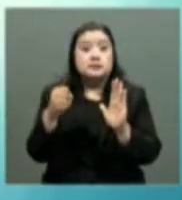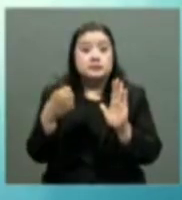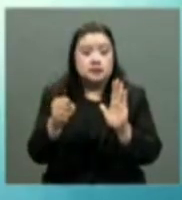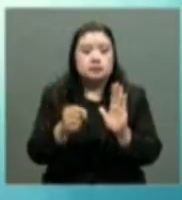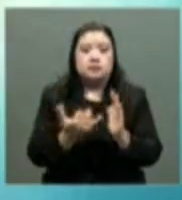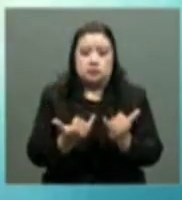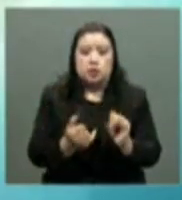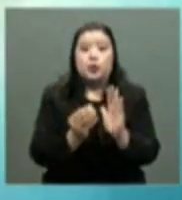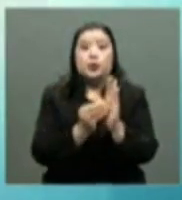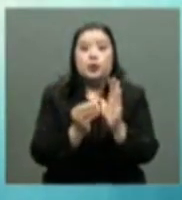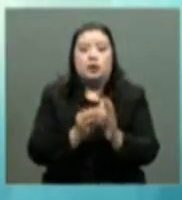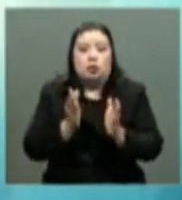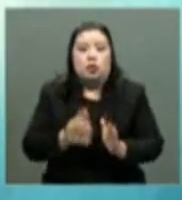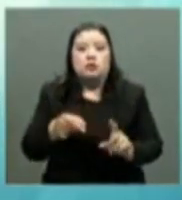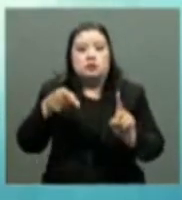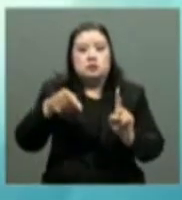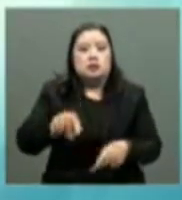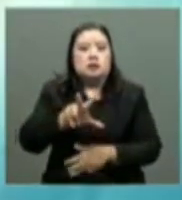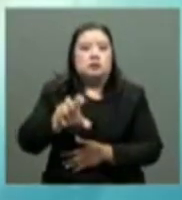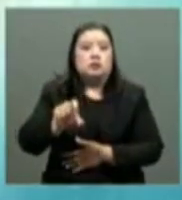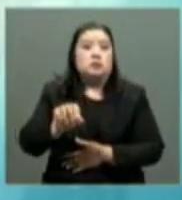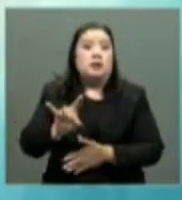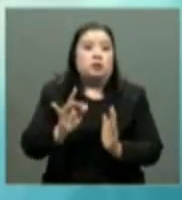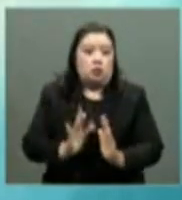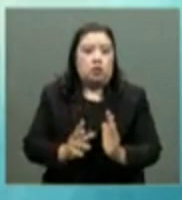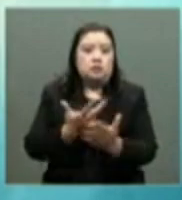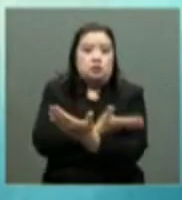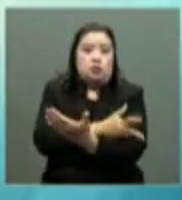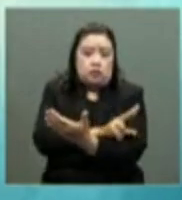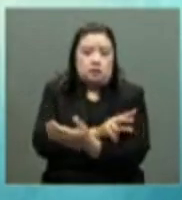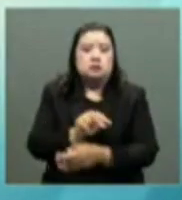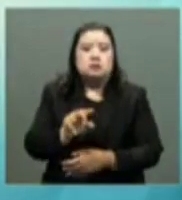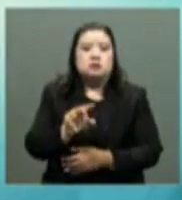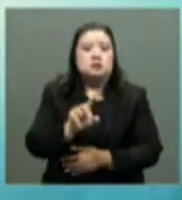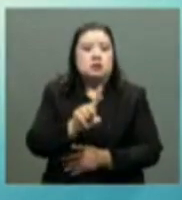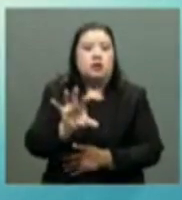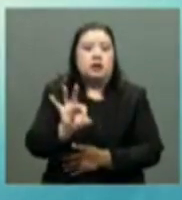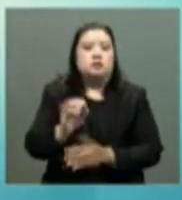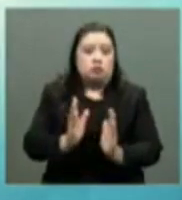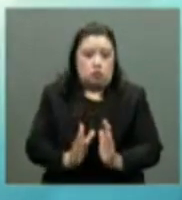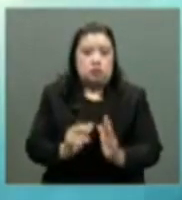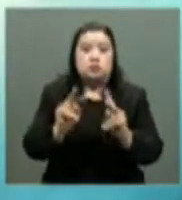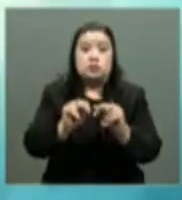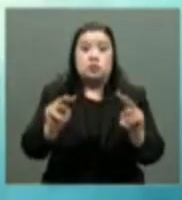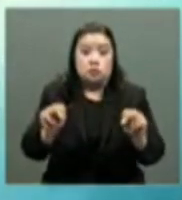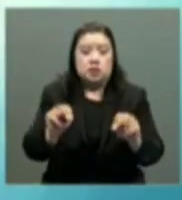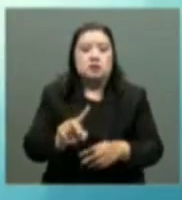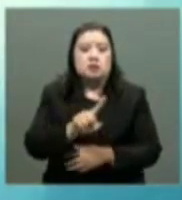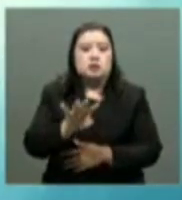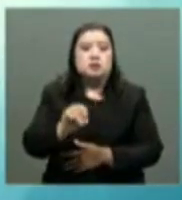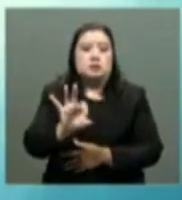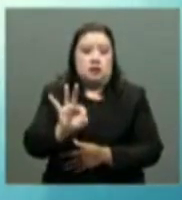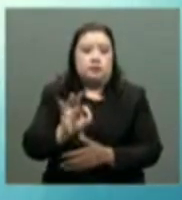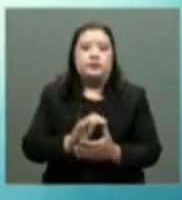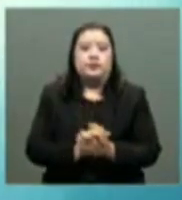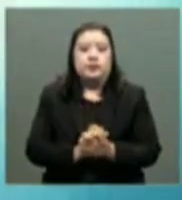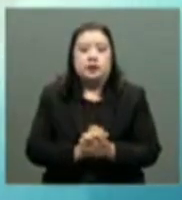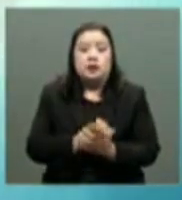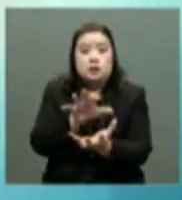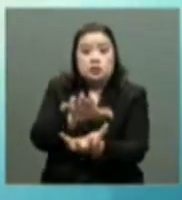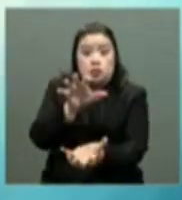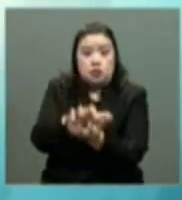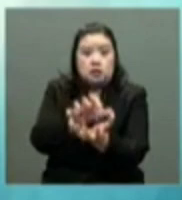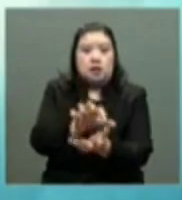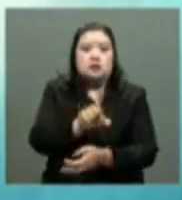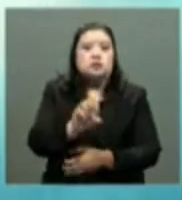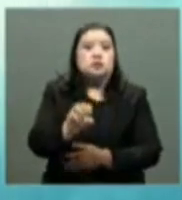รุงเทพมหานคร 1,328 นะครับภูเก็ตอันดับ2 190นะครับนนทบุรี149สมุทรปราการ